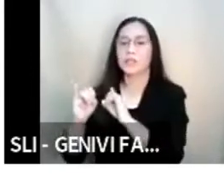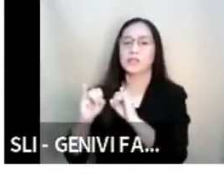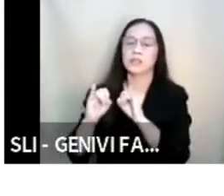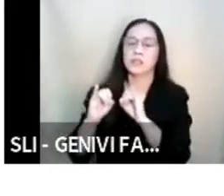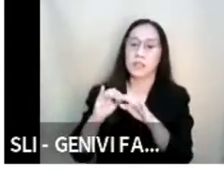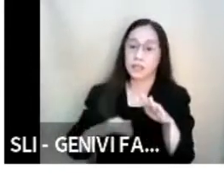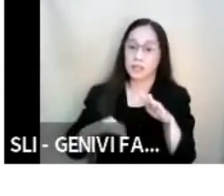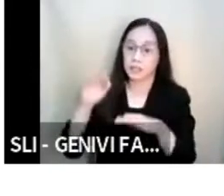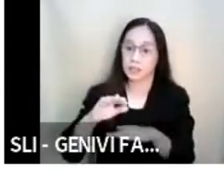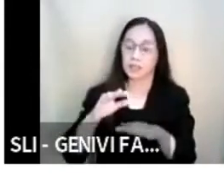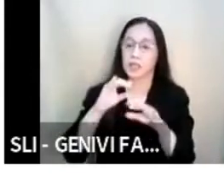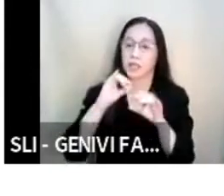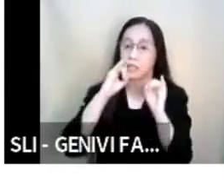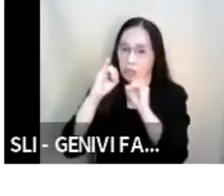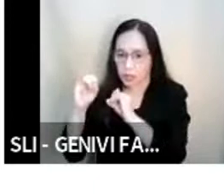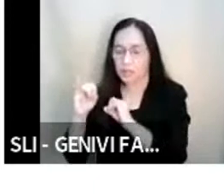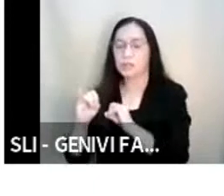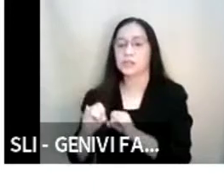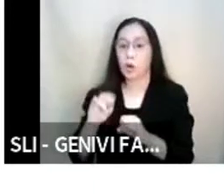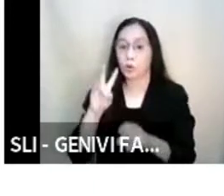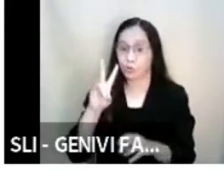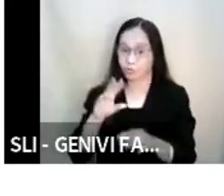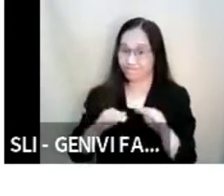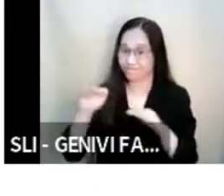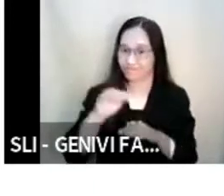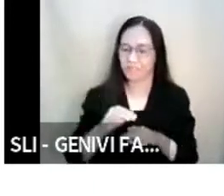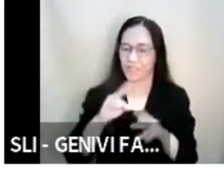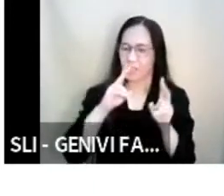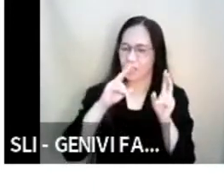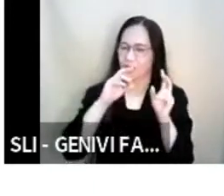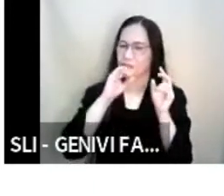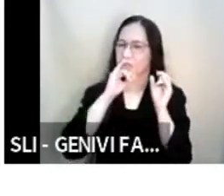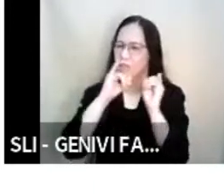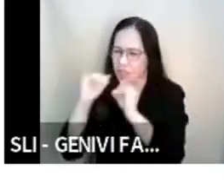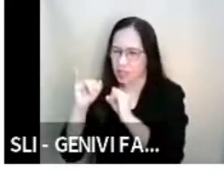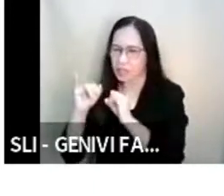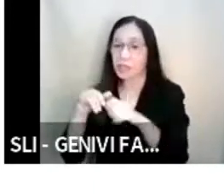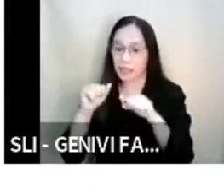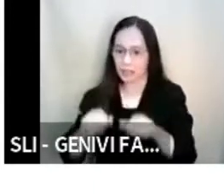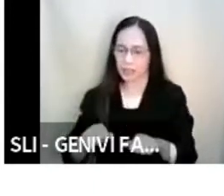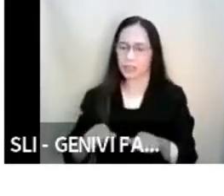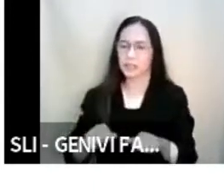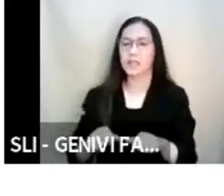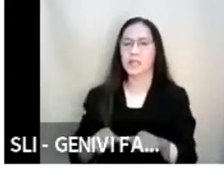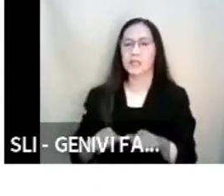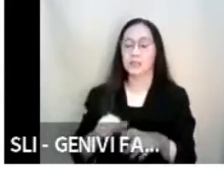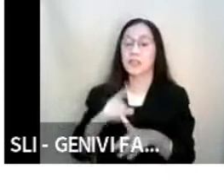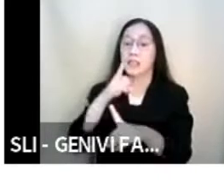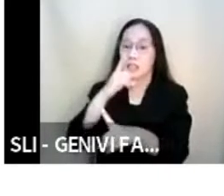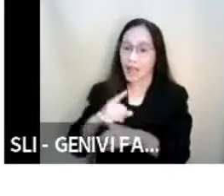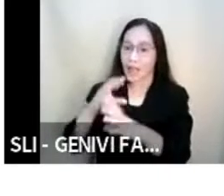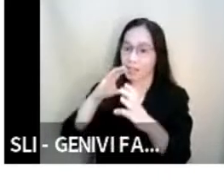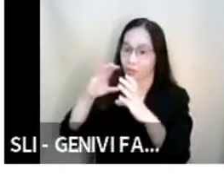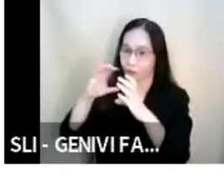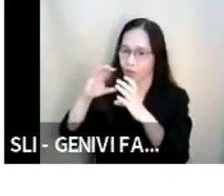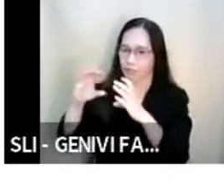instructions or two-step instruction? Kaya niya rin ba, kung halimbawa yung tamang pakikipag-usap sa iba na merong